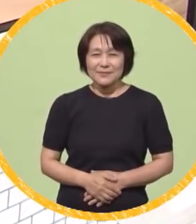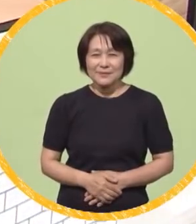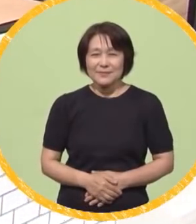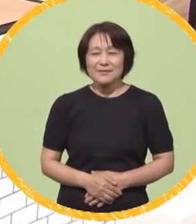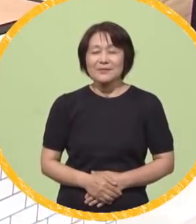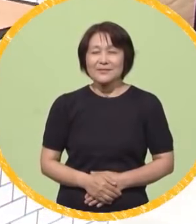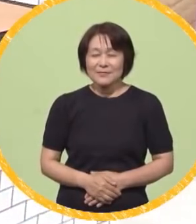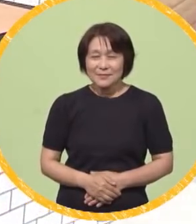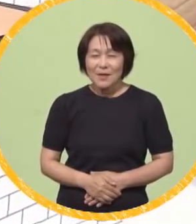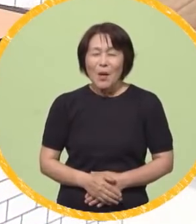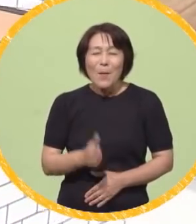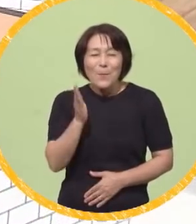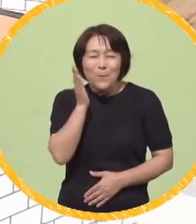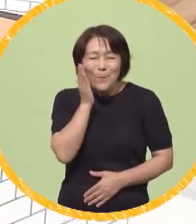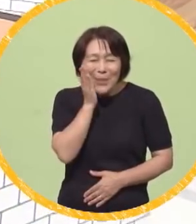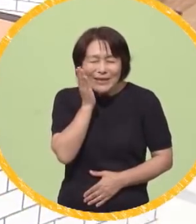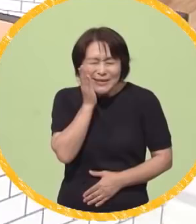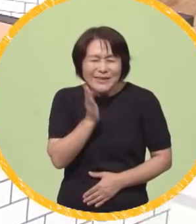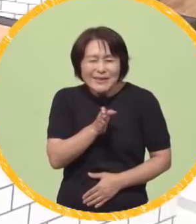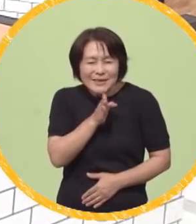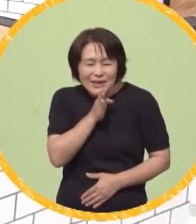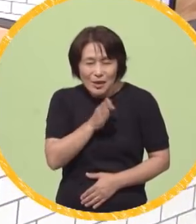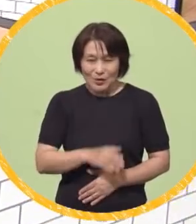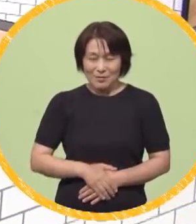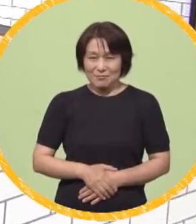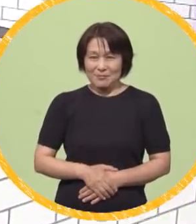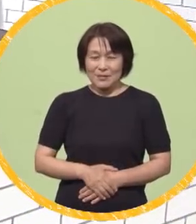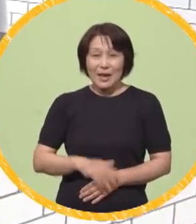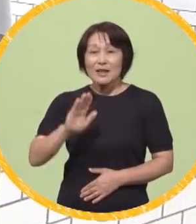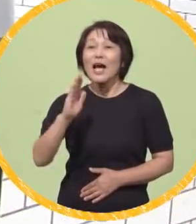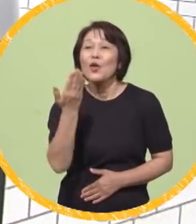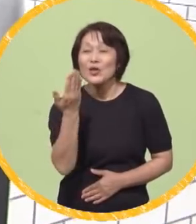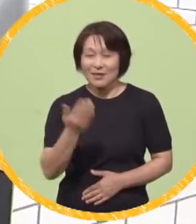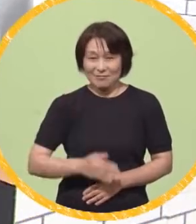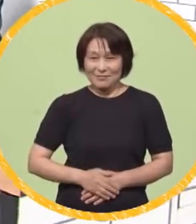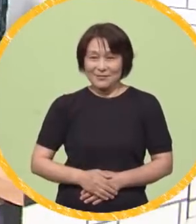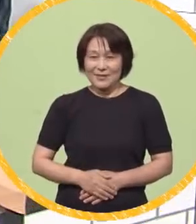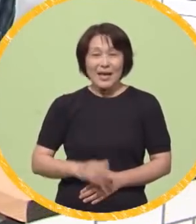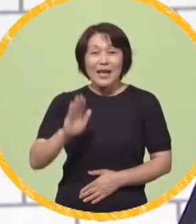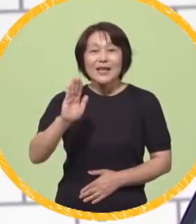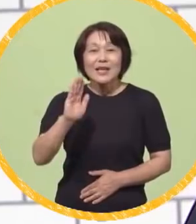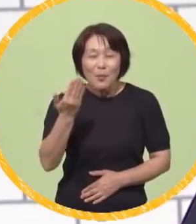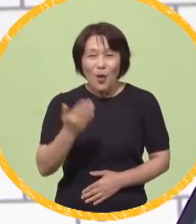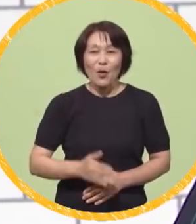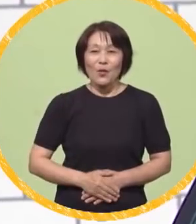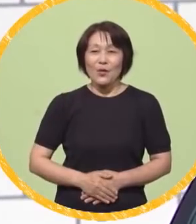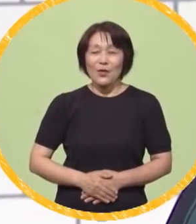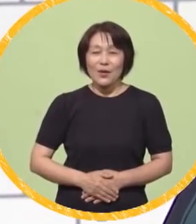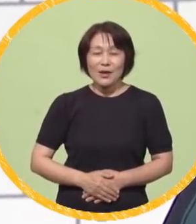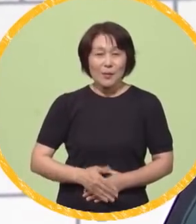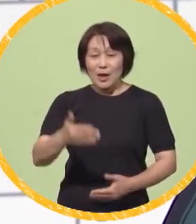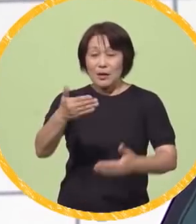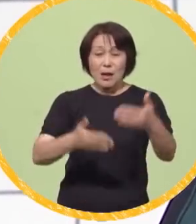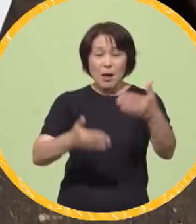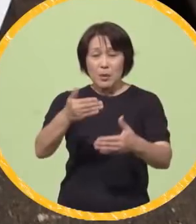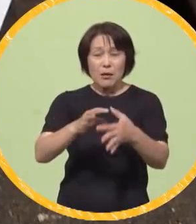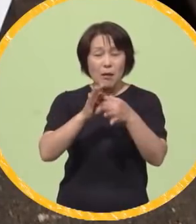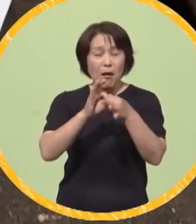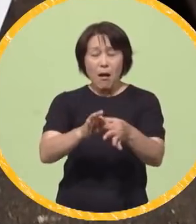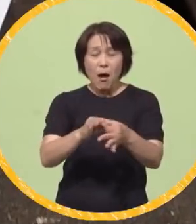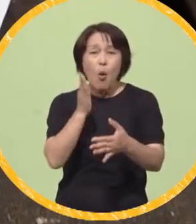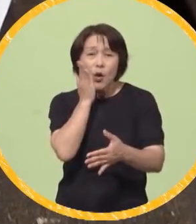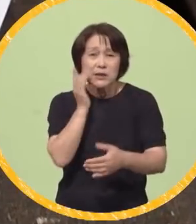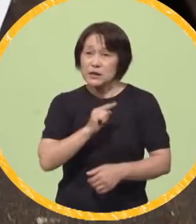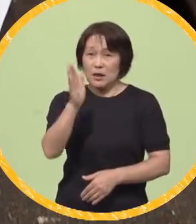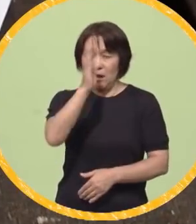うん、めちゃくちゃ美味しそう、はい、 美味しそう なのに、 うん、不安そうなの、こまいちゃんだけ。 でもテレビだからとかじゃなくて、うん、本